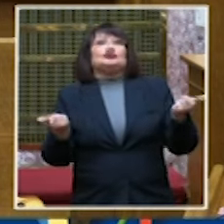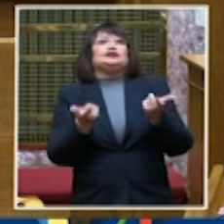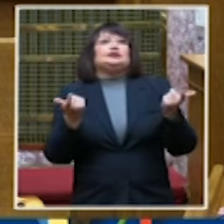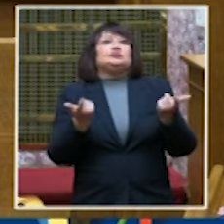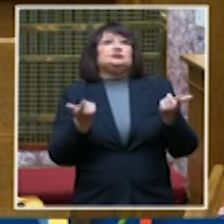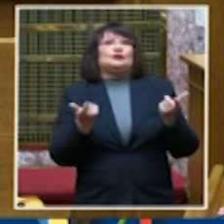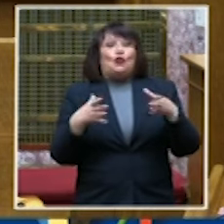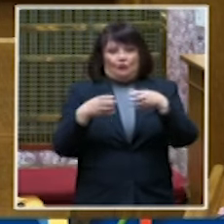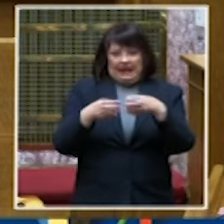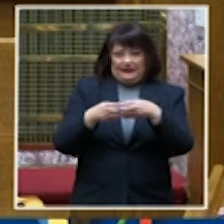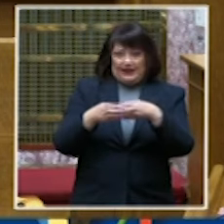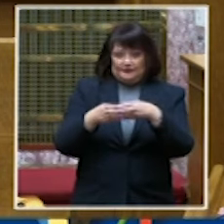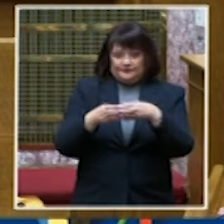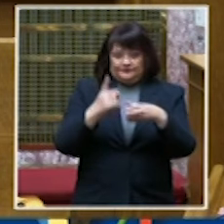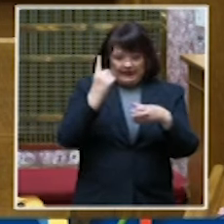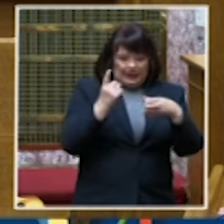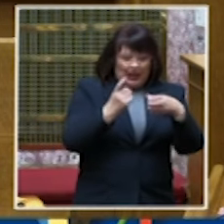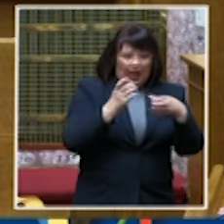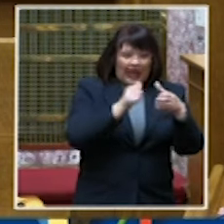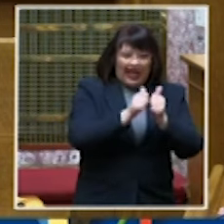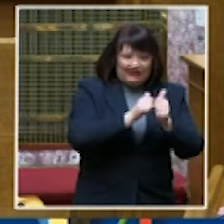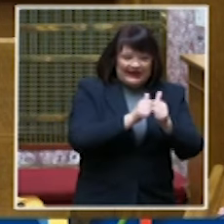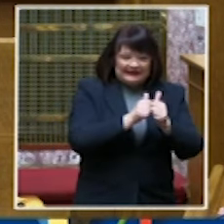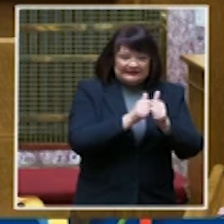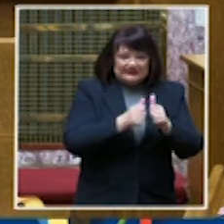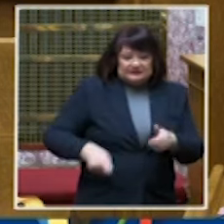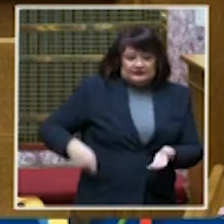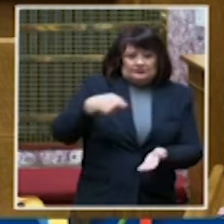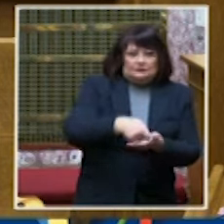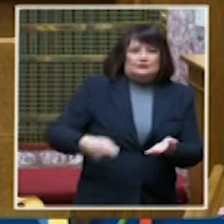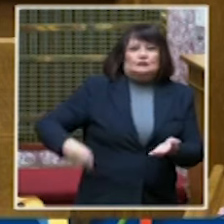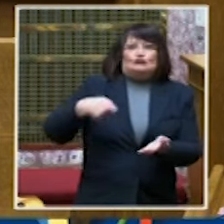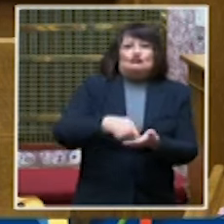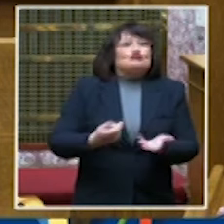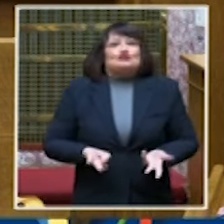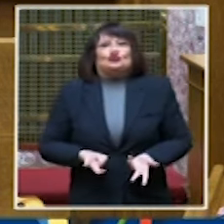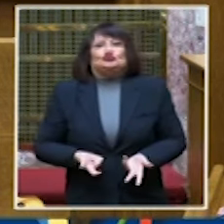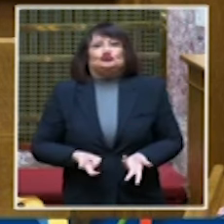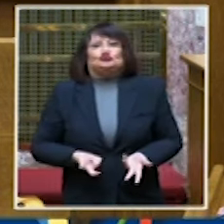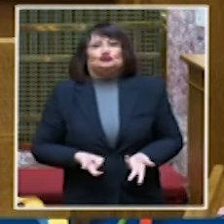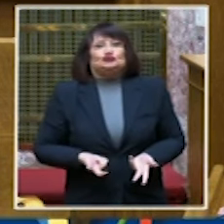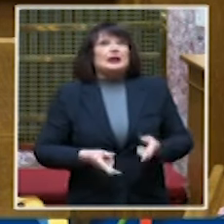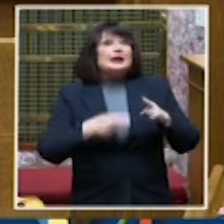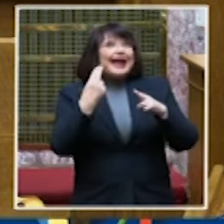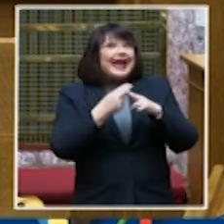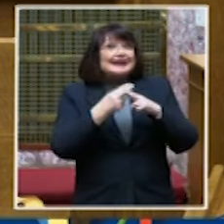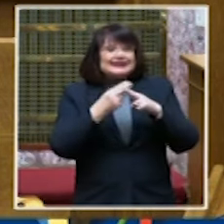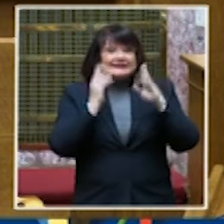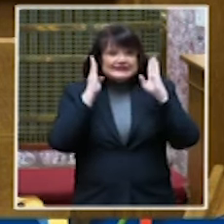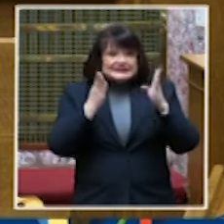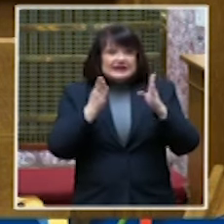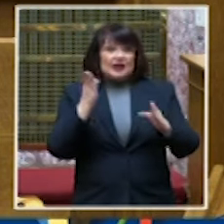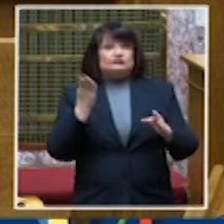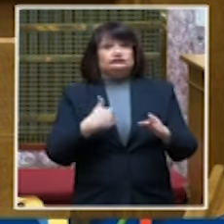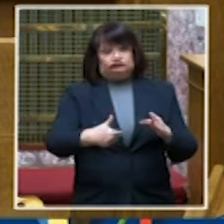μια ομάδα, να αποτελεί η τσέπη και όχι η αξία, η διάκριση και η προσπάθεια. Και